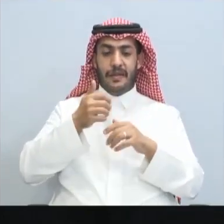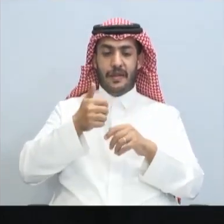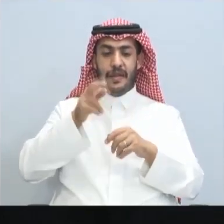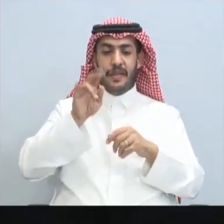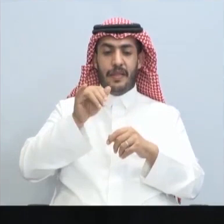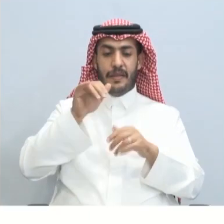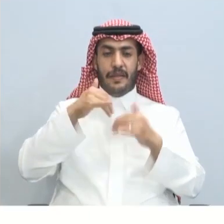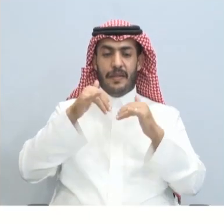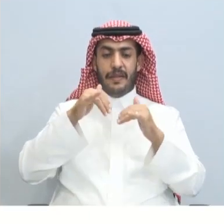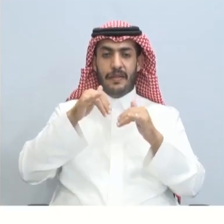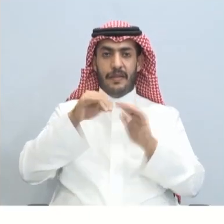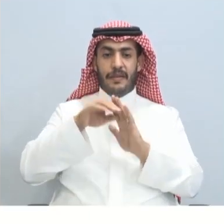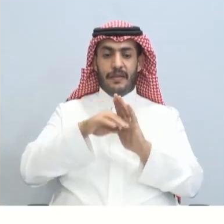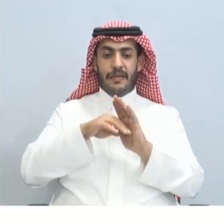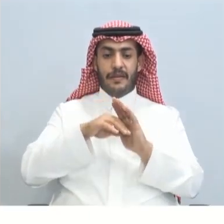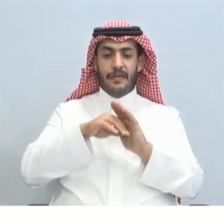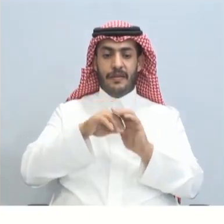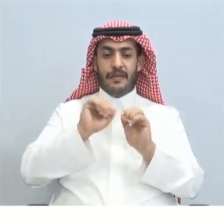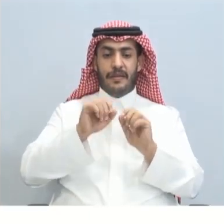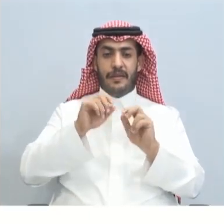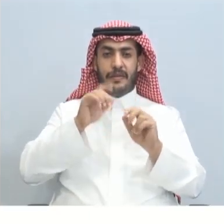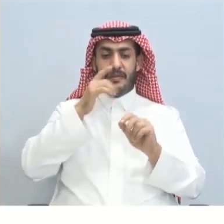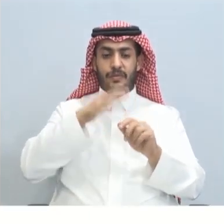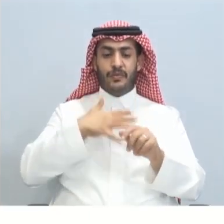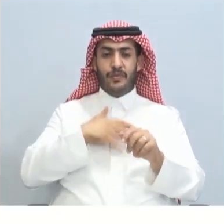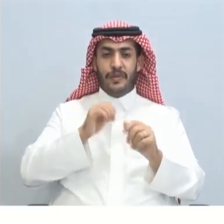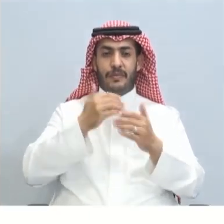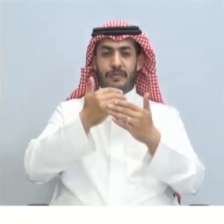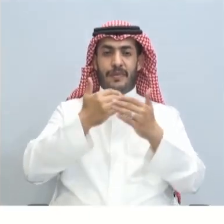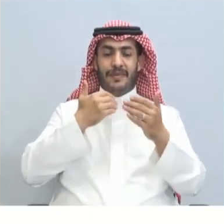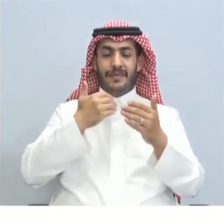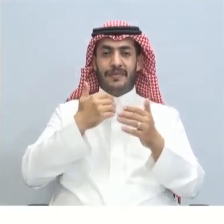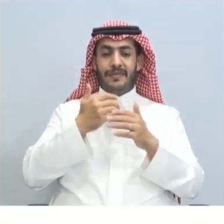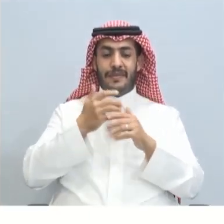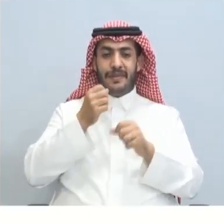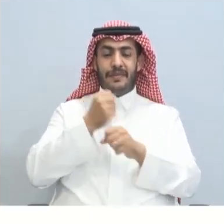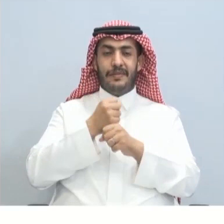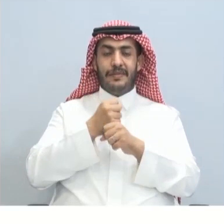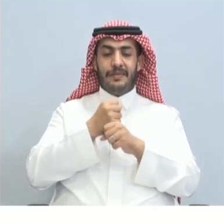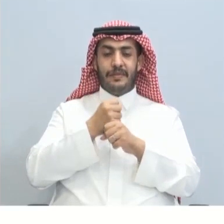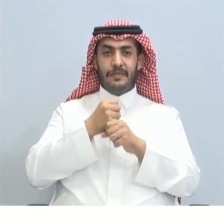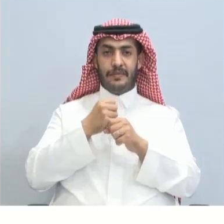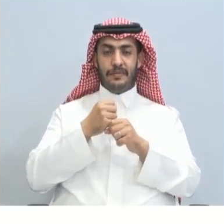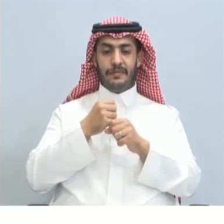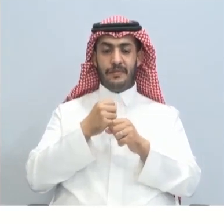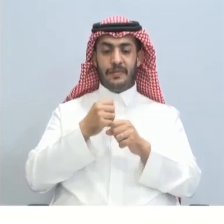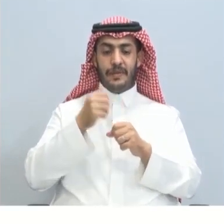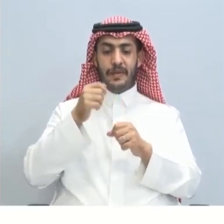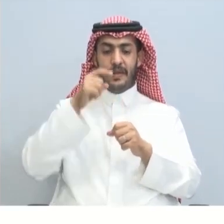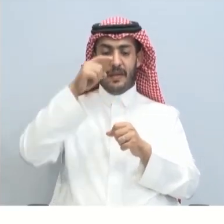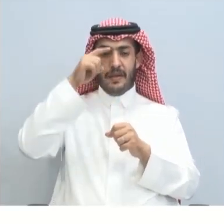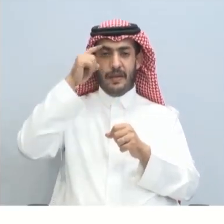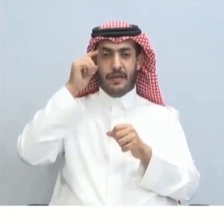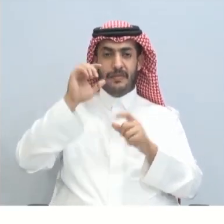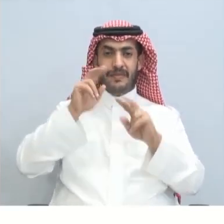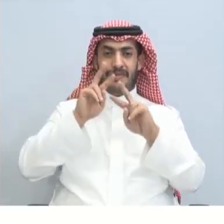ذلك عن طريق الاستشعار عن بعد وعمليه الاستشعار عن بعد تكون اما من